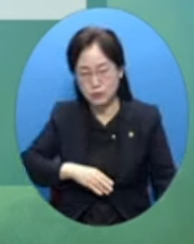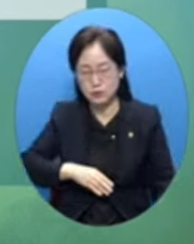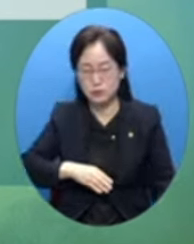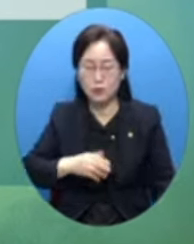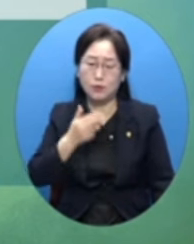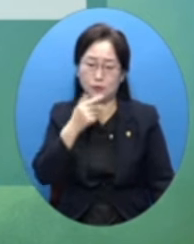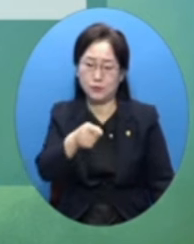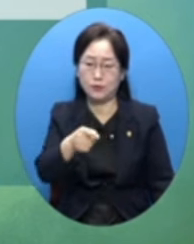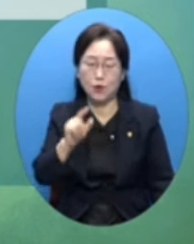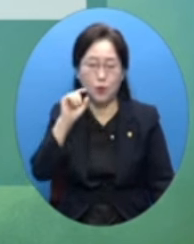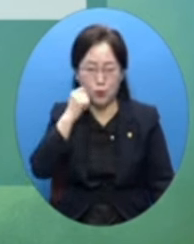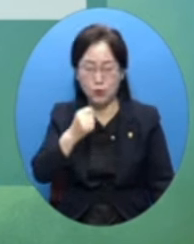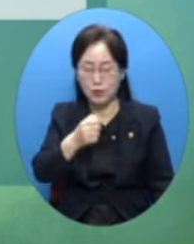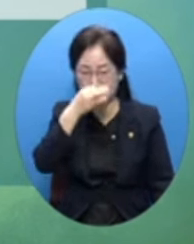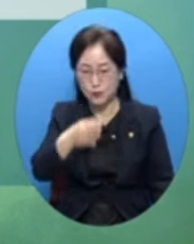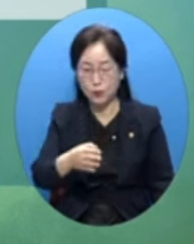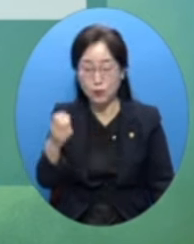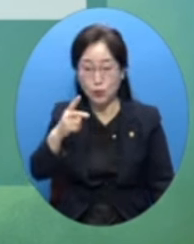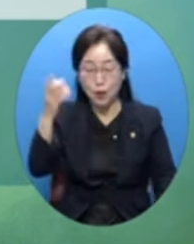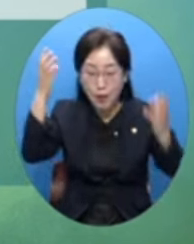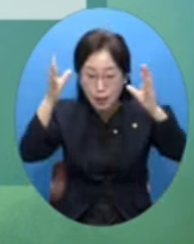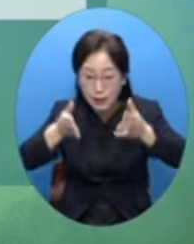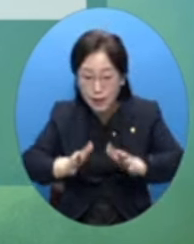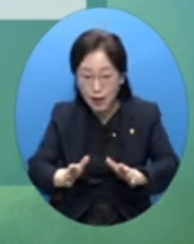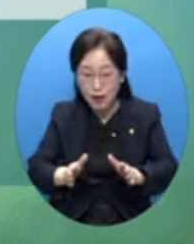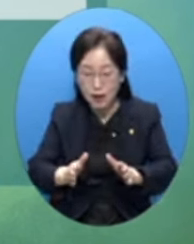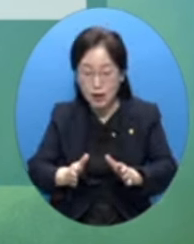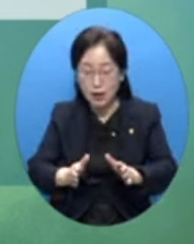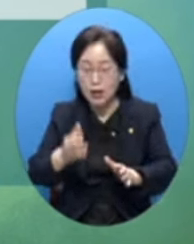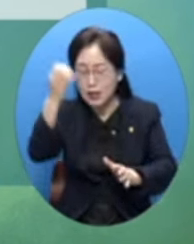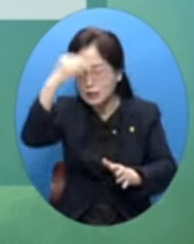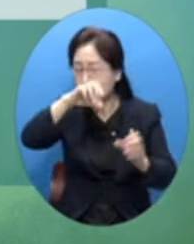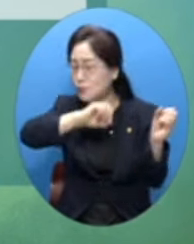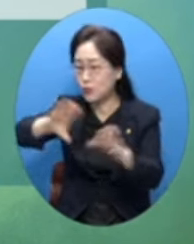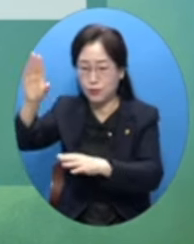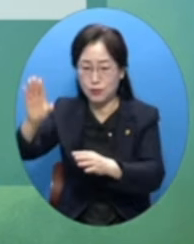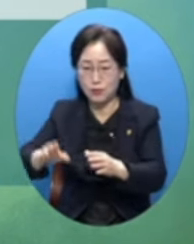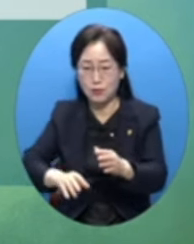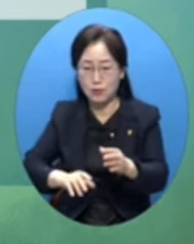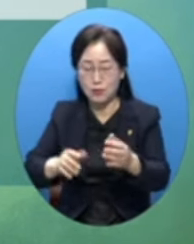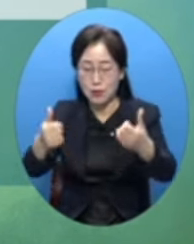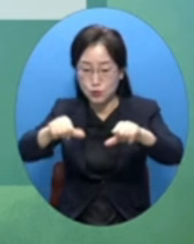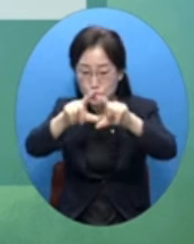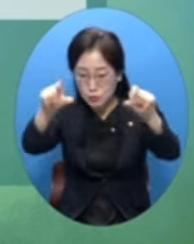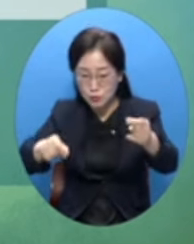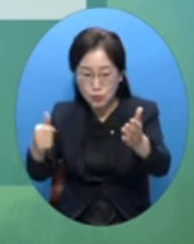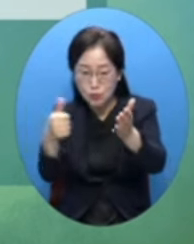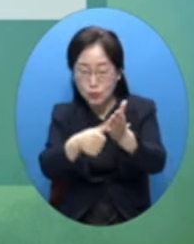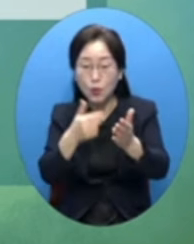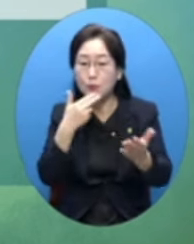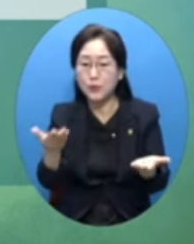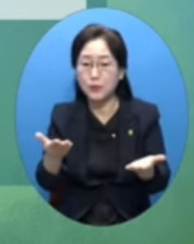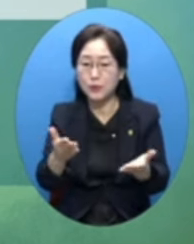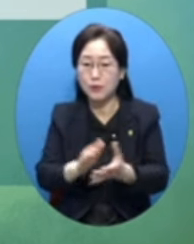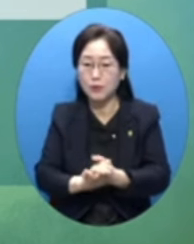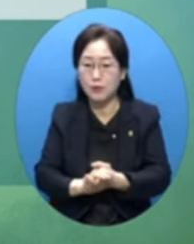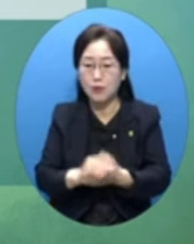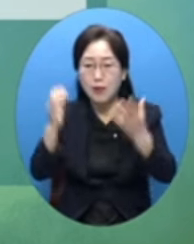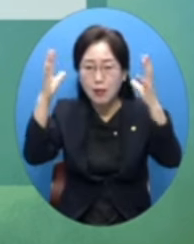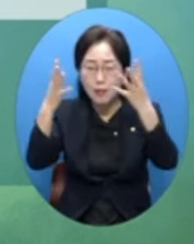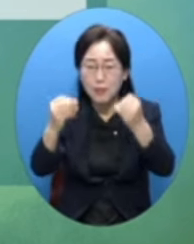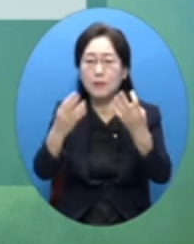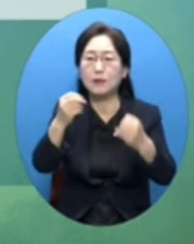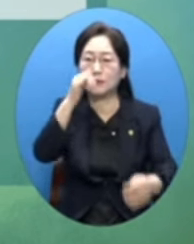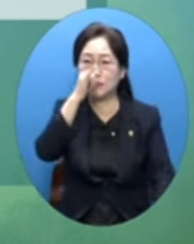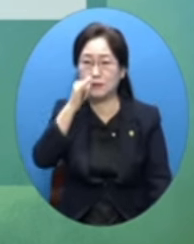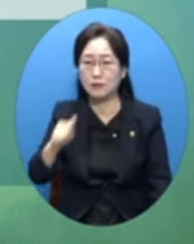더군다나 출생신고 없이 벌어져서 주민등록 없이 살아가는 아이들이 전국 아동보호센터에 있습니다 이번에 행정절차가